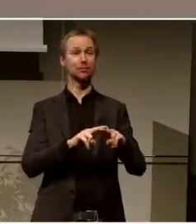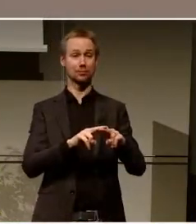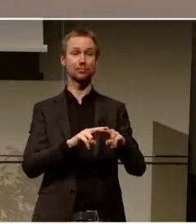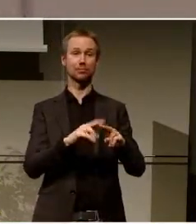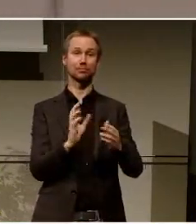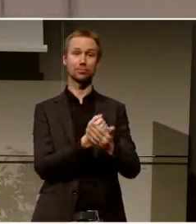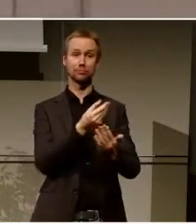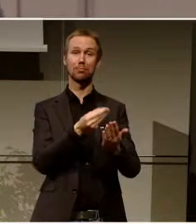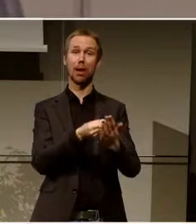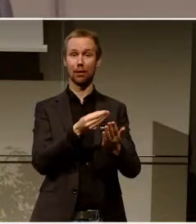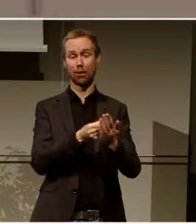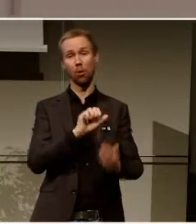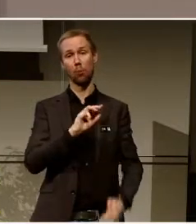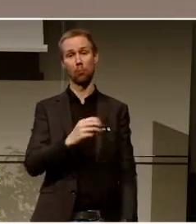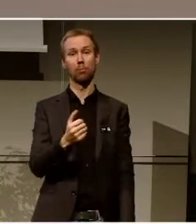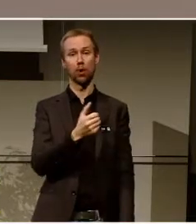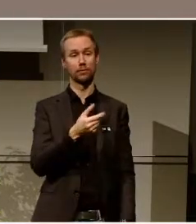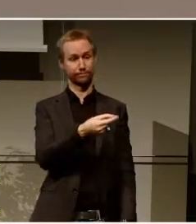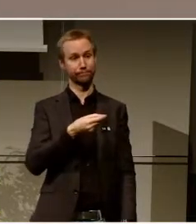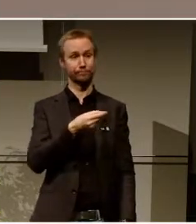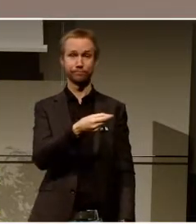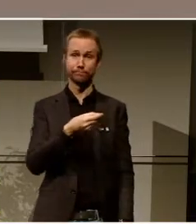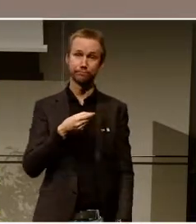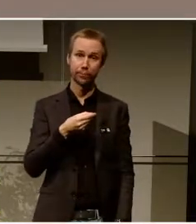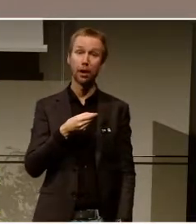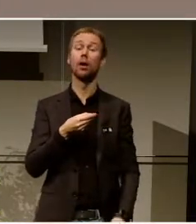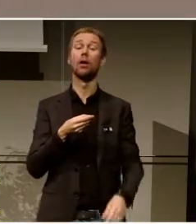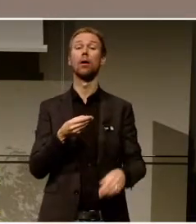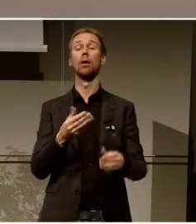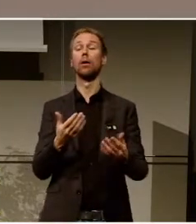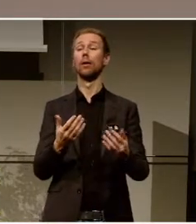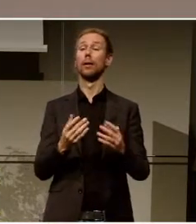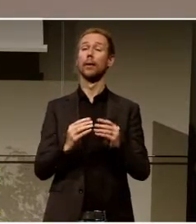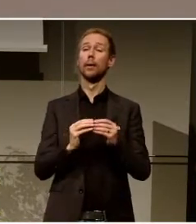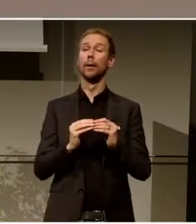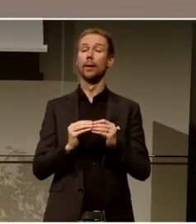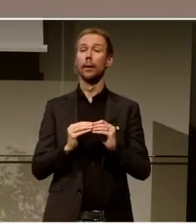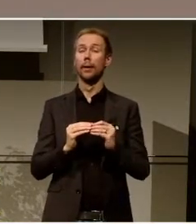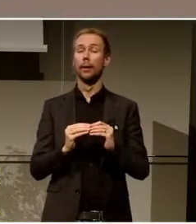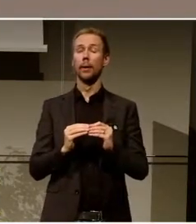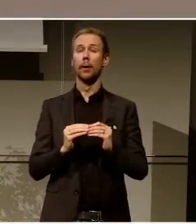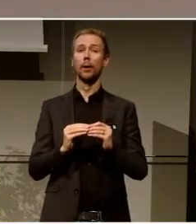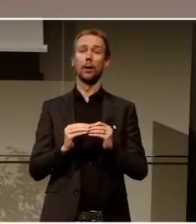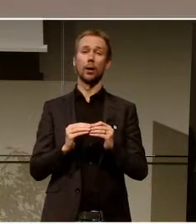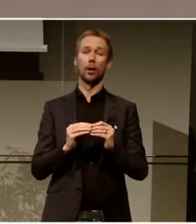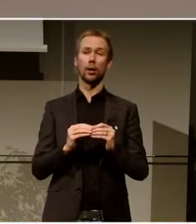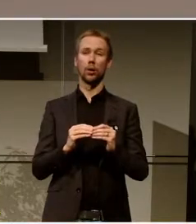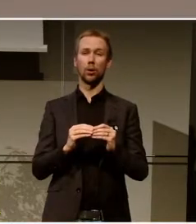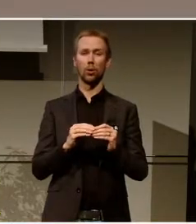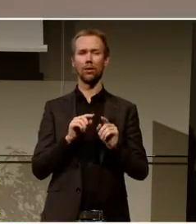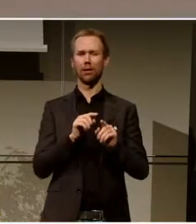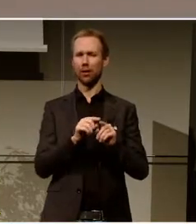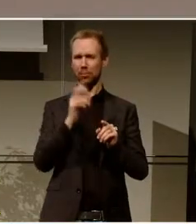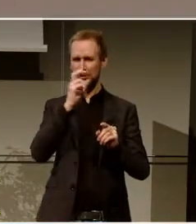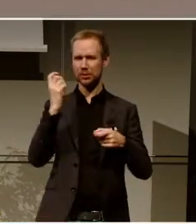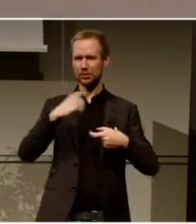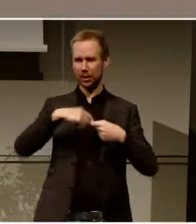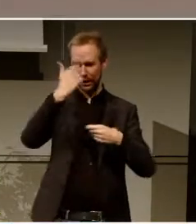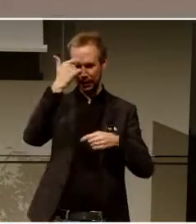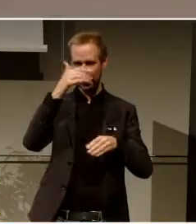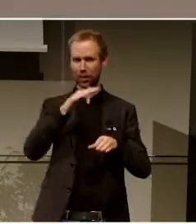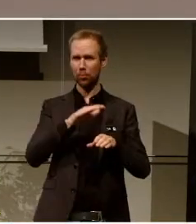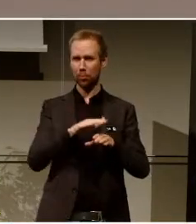vi vabbar. Man kan också säga så här att just tillitsaspekten är en sak som man